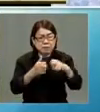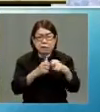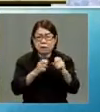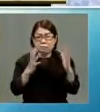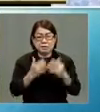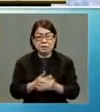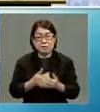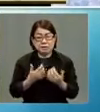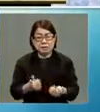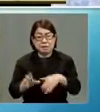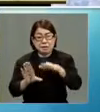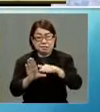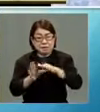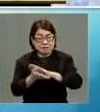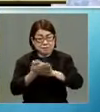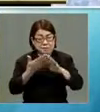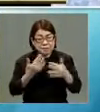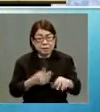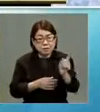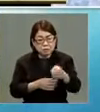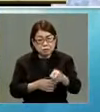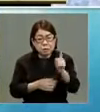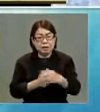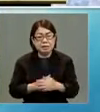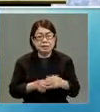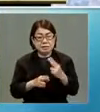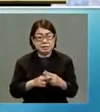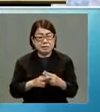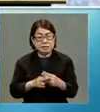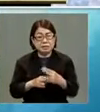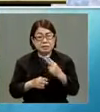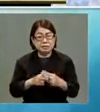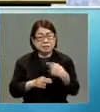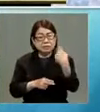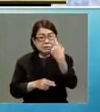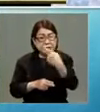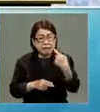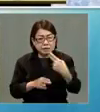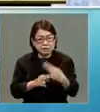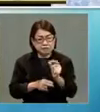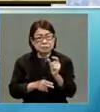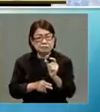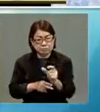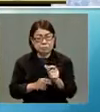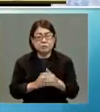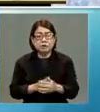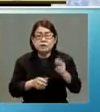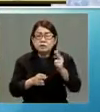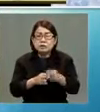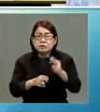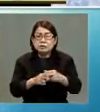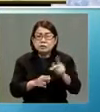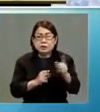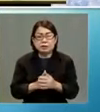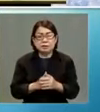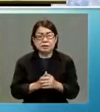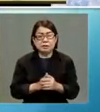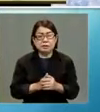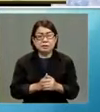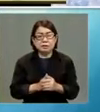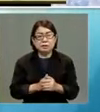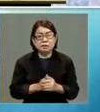ตอนที่เราลงทะเบียนไปแล้วนะครับก็คือเรื่องของผู้ชื่อผู้ติดต่อในระบบไทยชนะครับชื่อผู้ติดต่อในระบบไทยชนะนะครับ